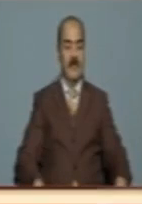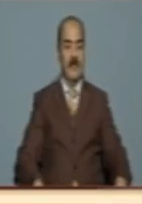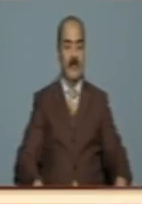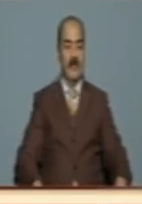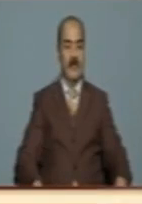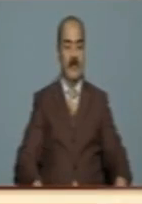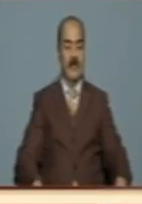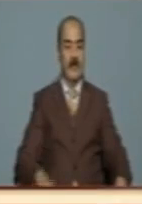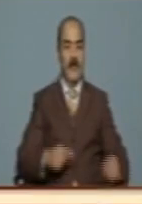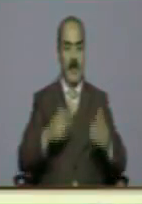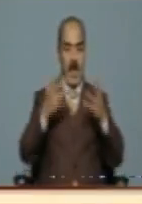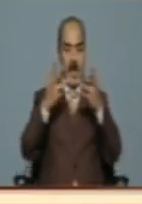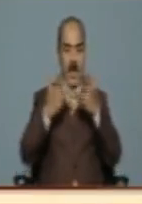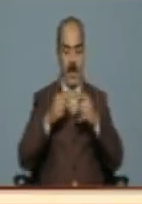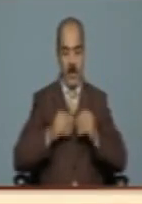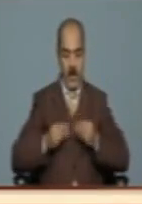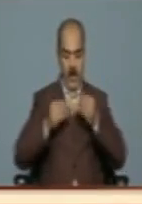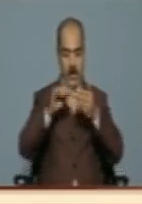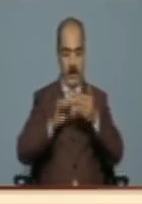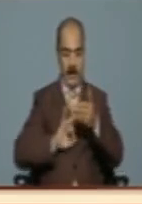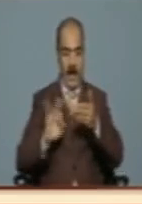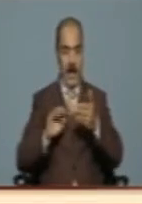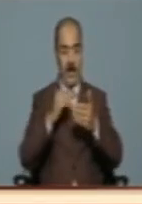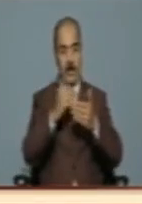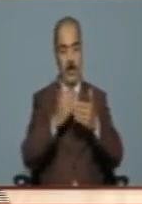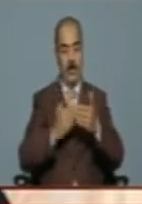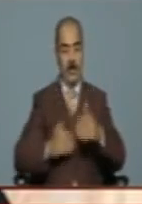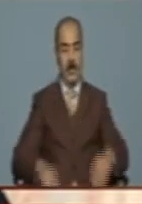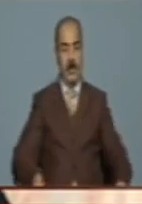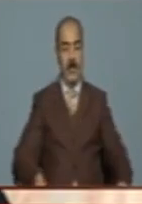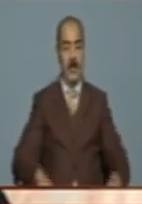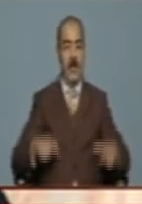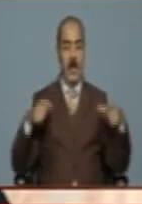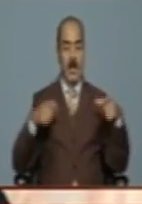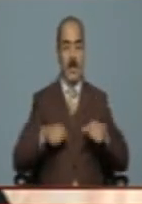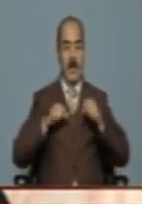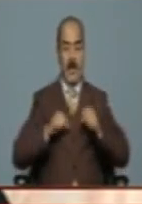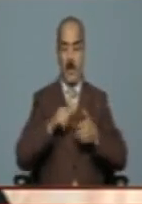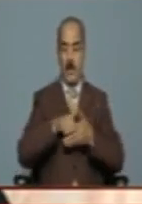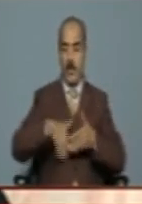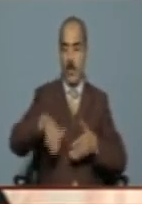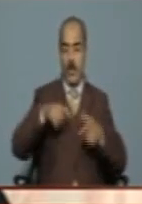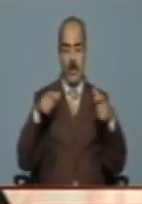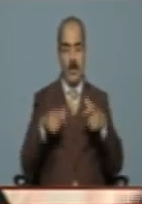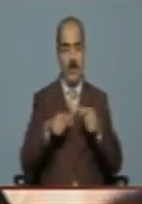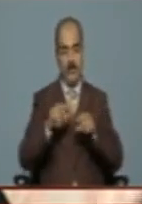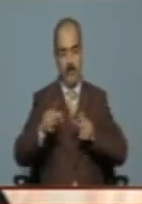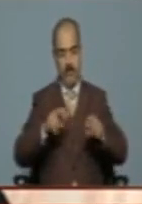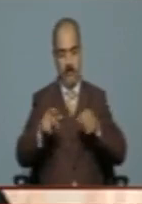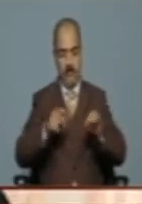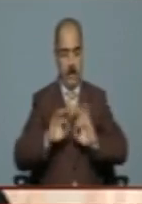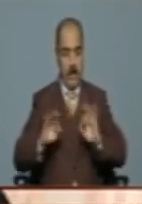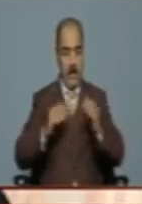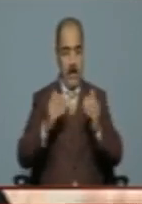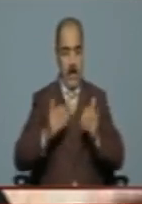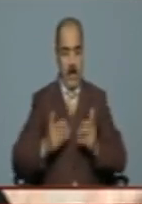وبناء على ما تقدم، اجتمع مجلس إدارة الهيئة الوطنية للانتخابات